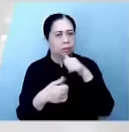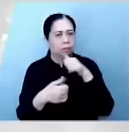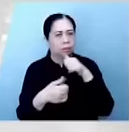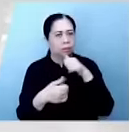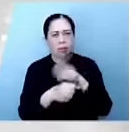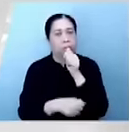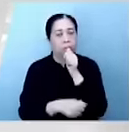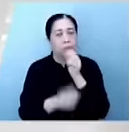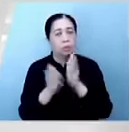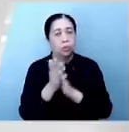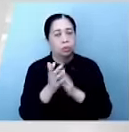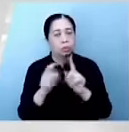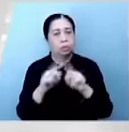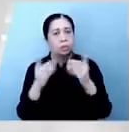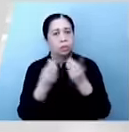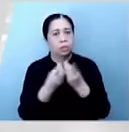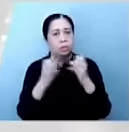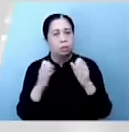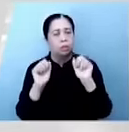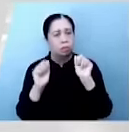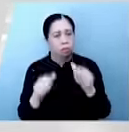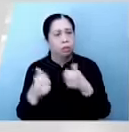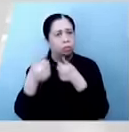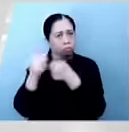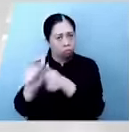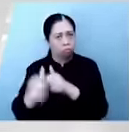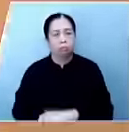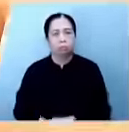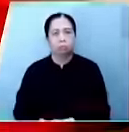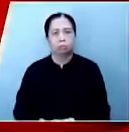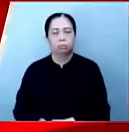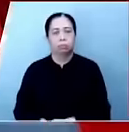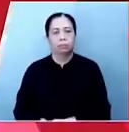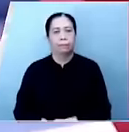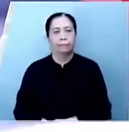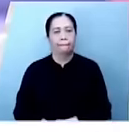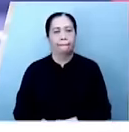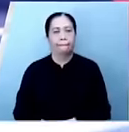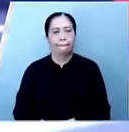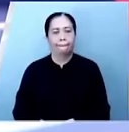sa DepEd, pwede pa rin naman nila itong sundin.